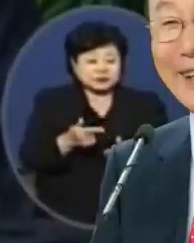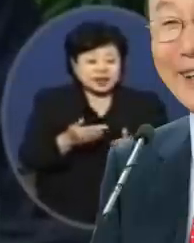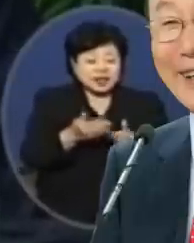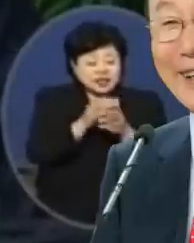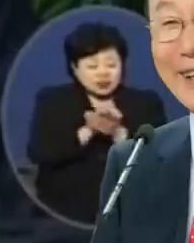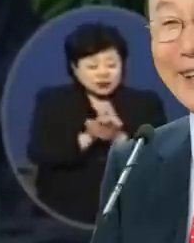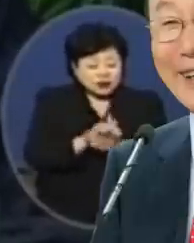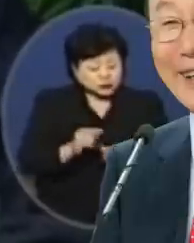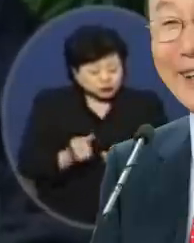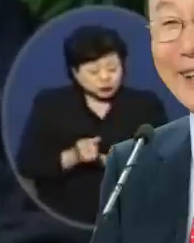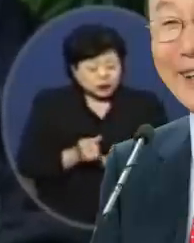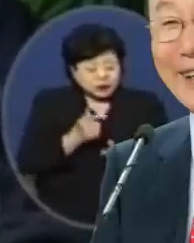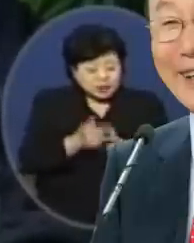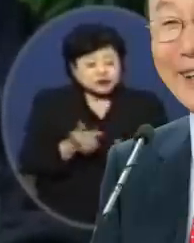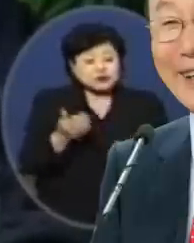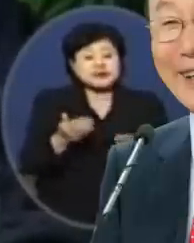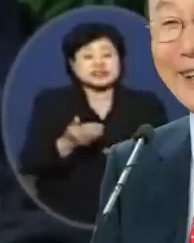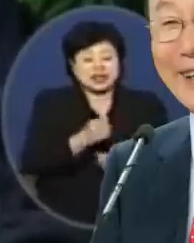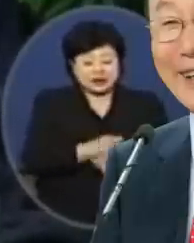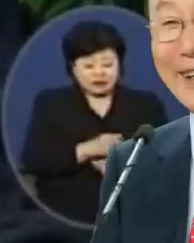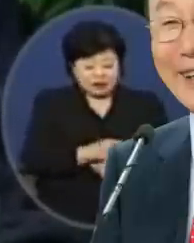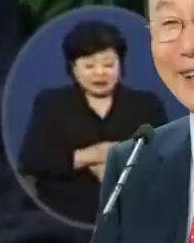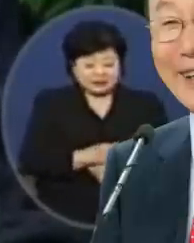기도하고 순종하는 것이 예수님의 일인 것입니다.